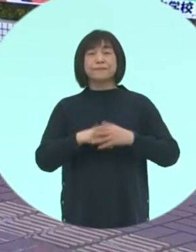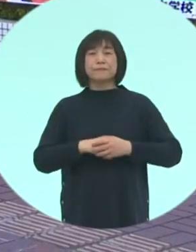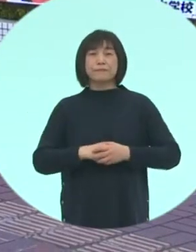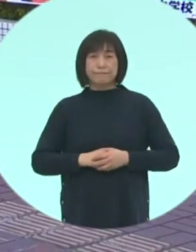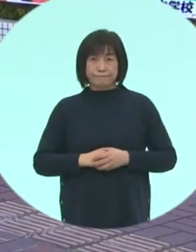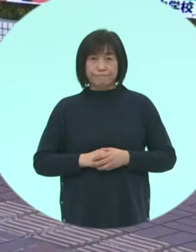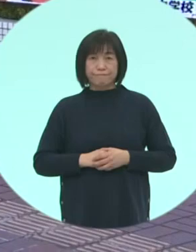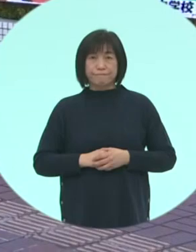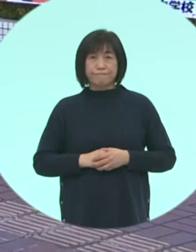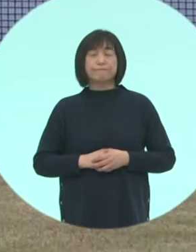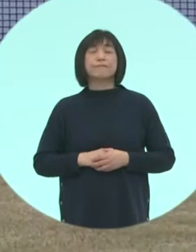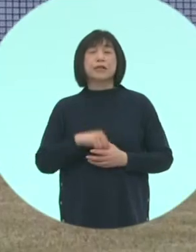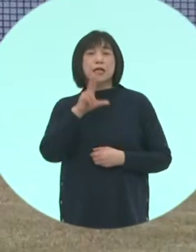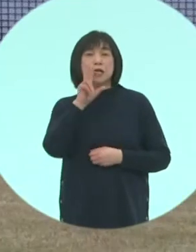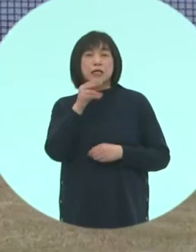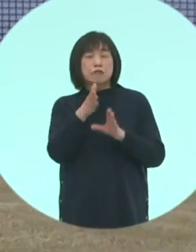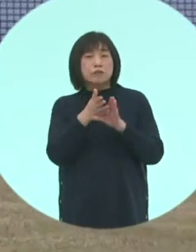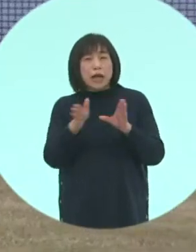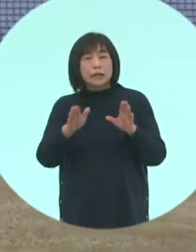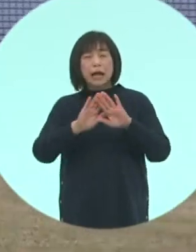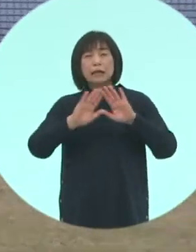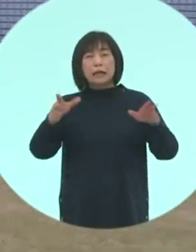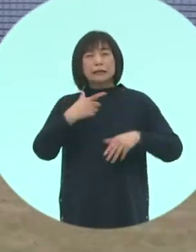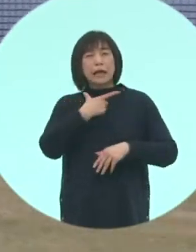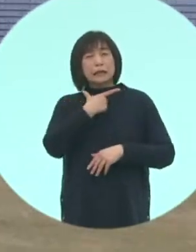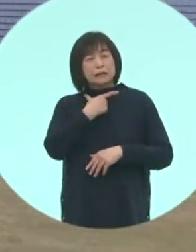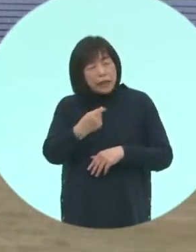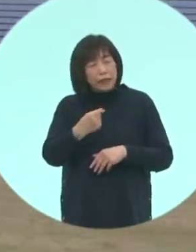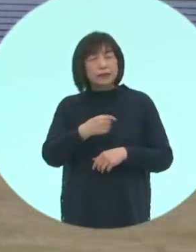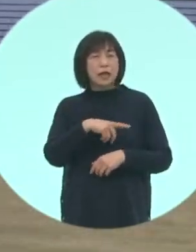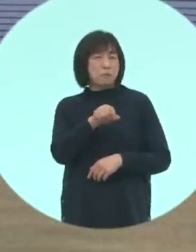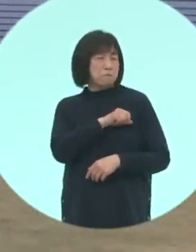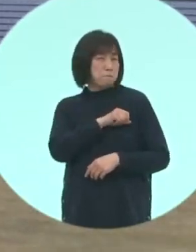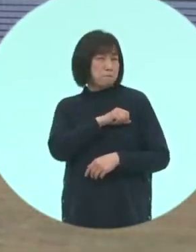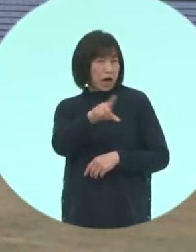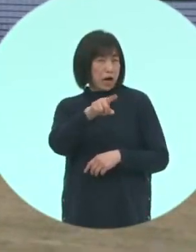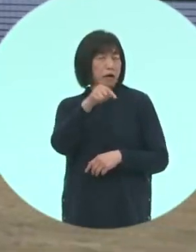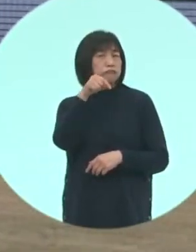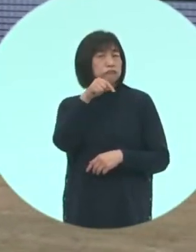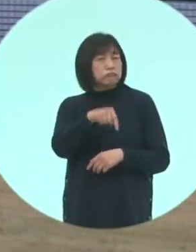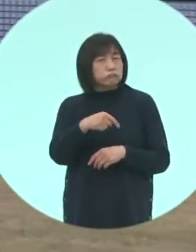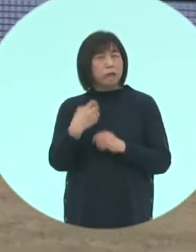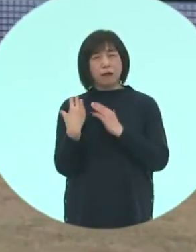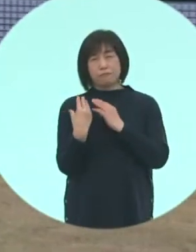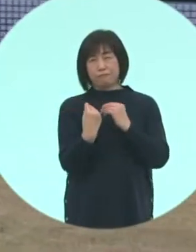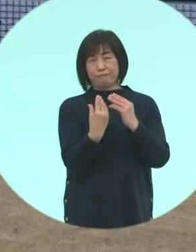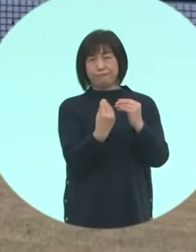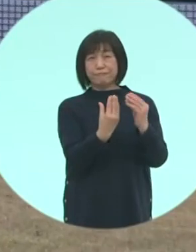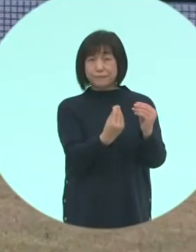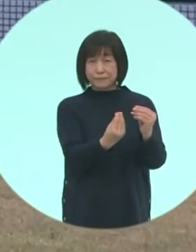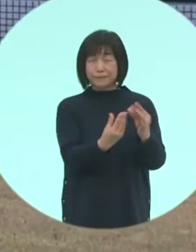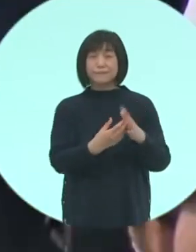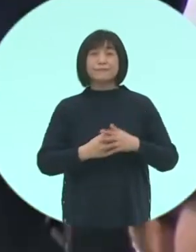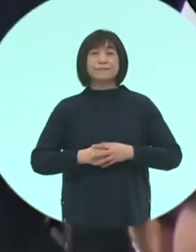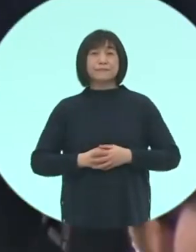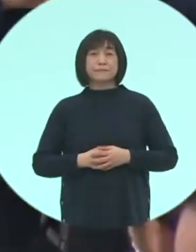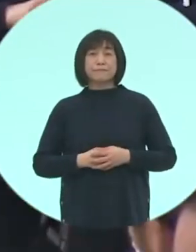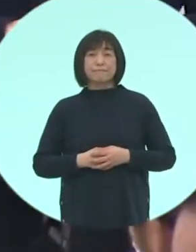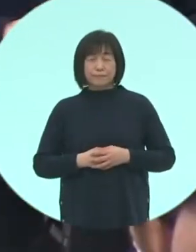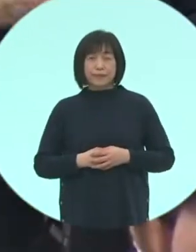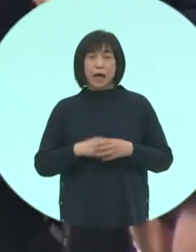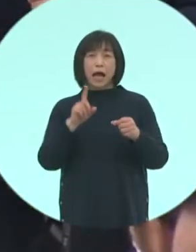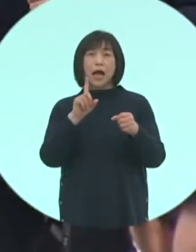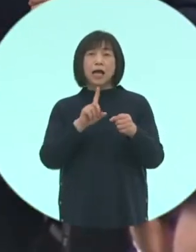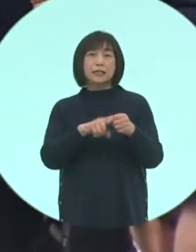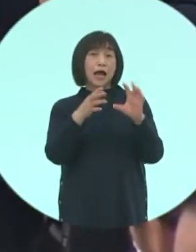しかし岐阜県で開催したいという熱い気持ちがなくなったわけではありません。 年輪